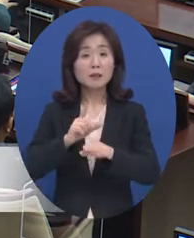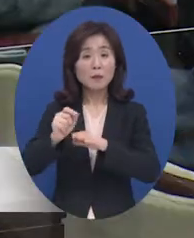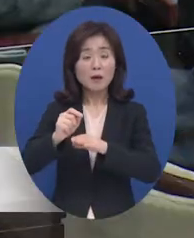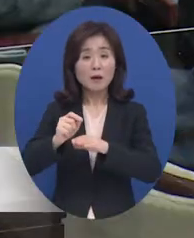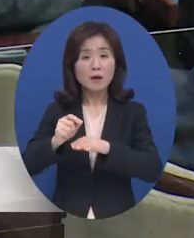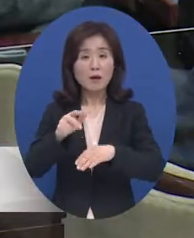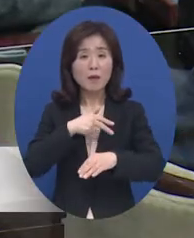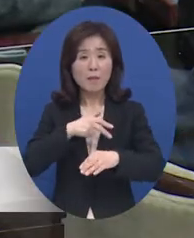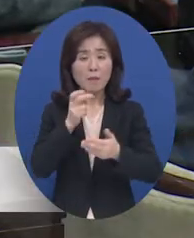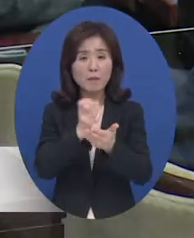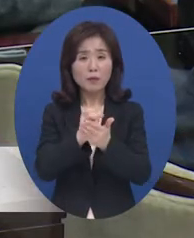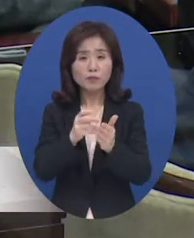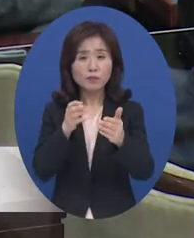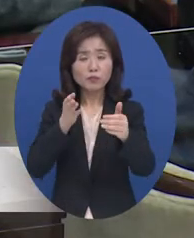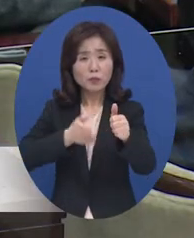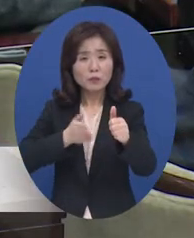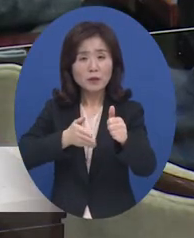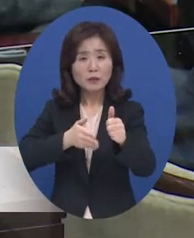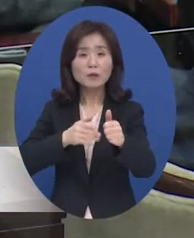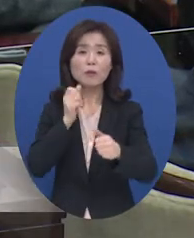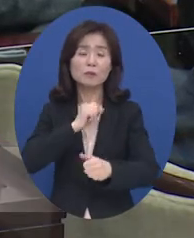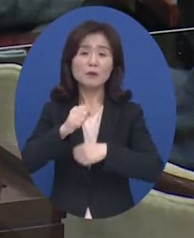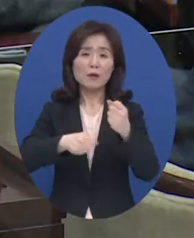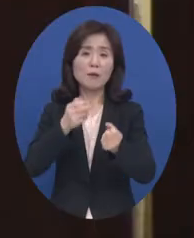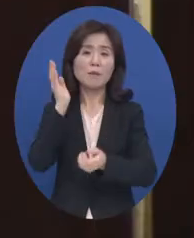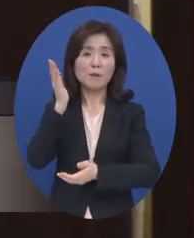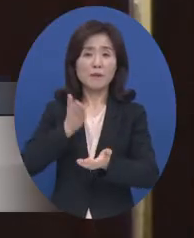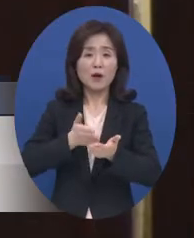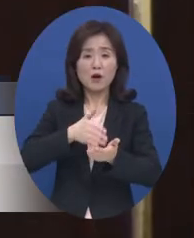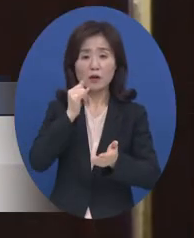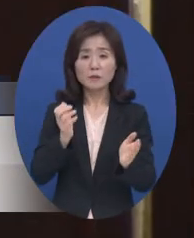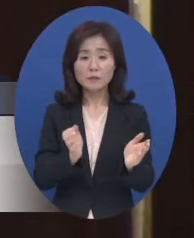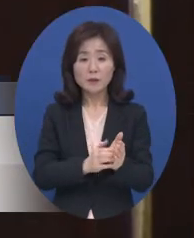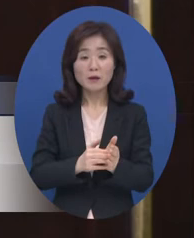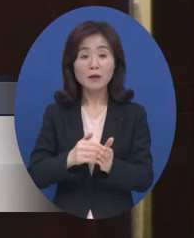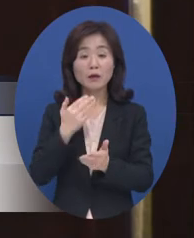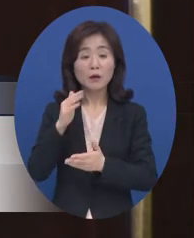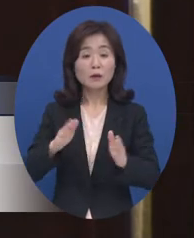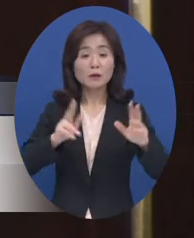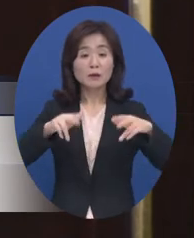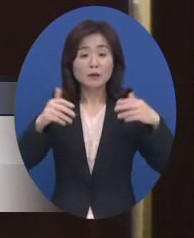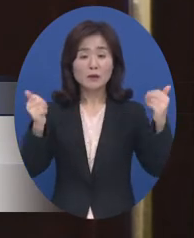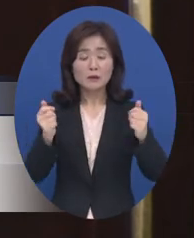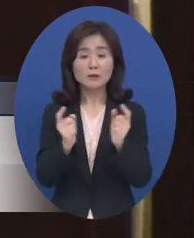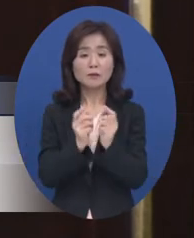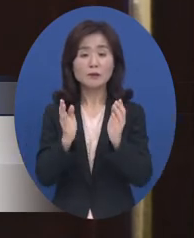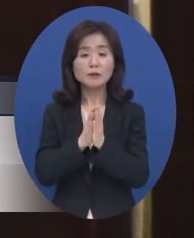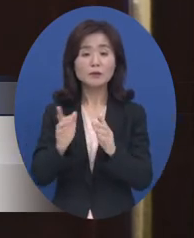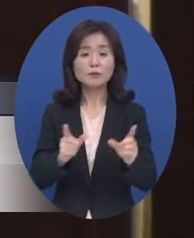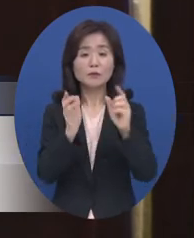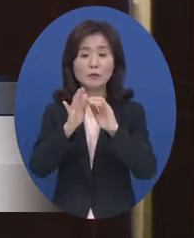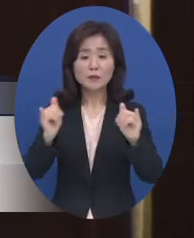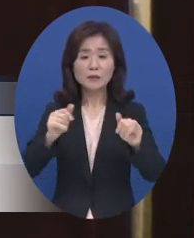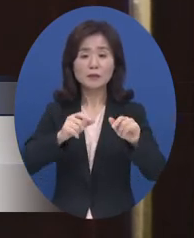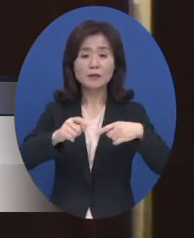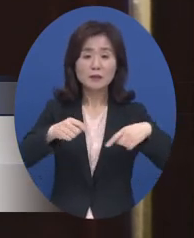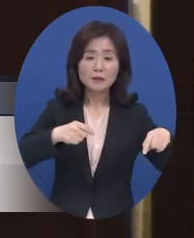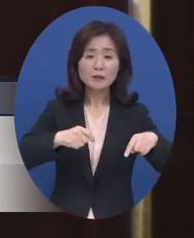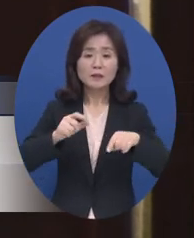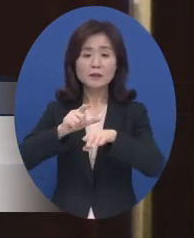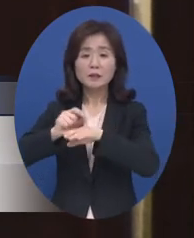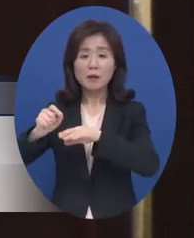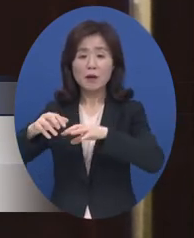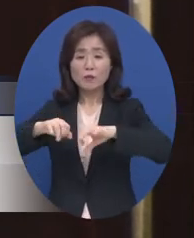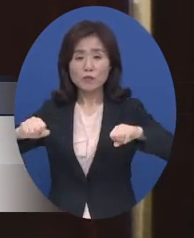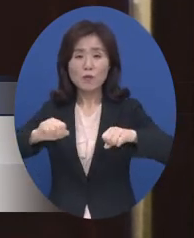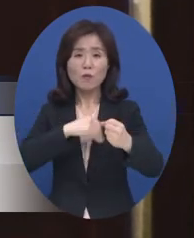제정을 촉구하는 5분자유발언 도 진행됐습니다 우리 경기도의 논 실질적인 준비가 추 하지만 국가를 쳐서 기 될 벗게